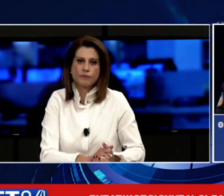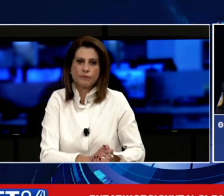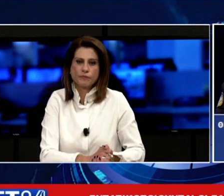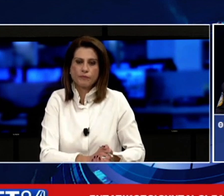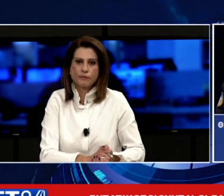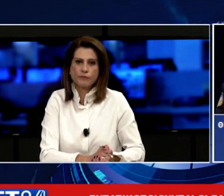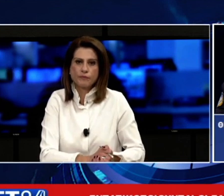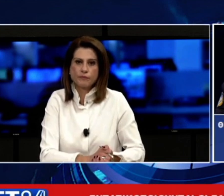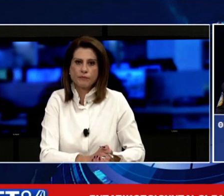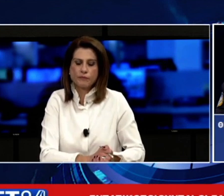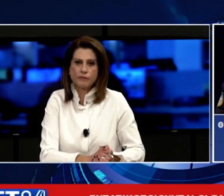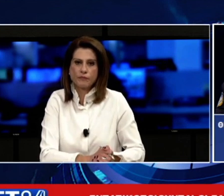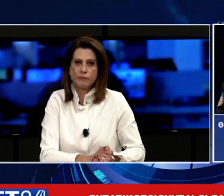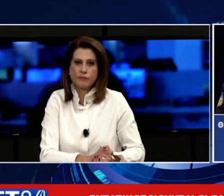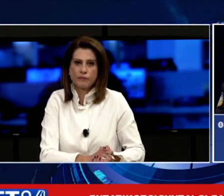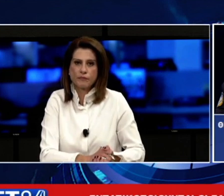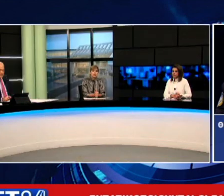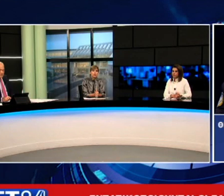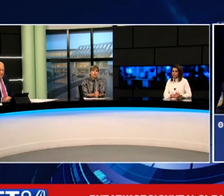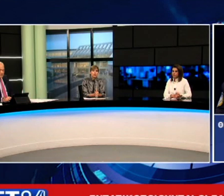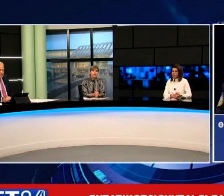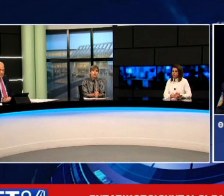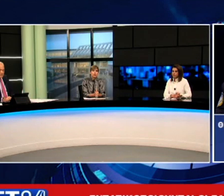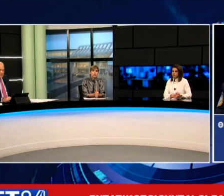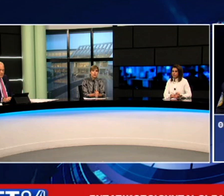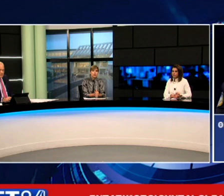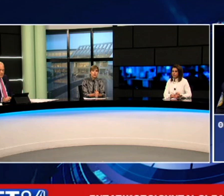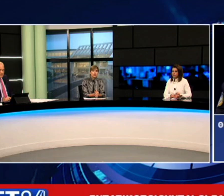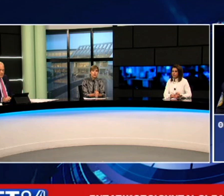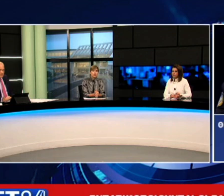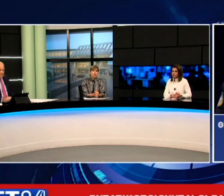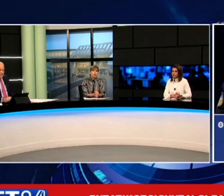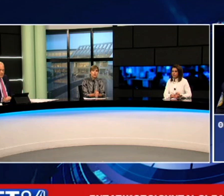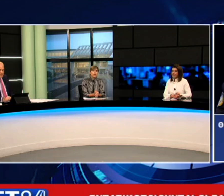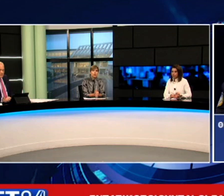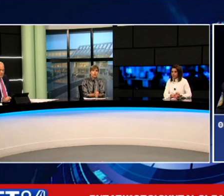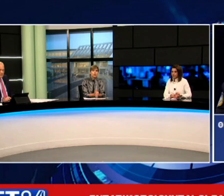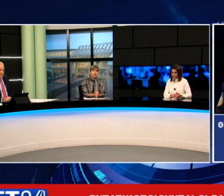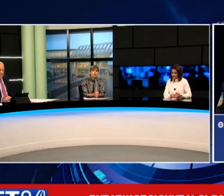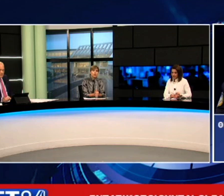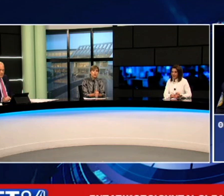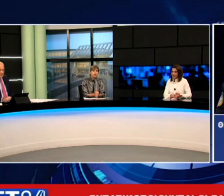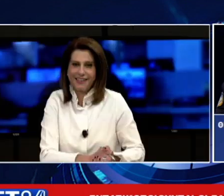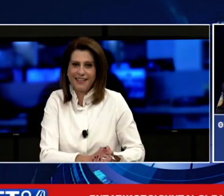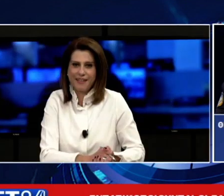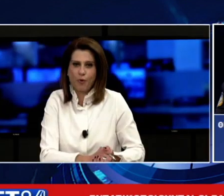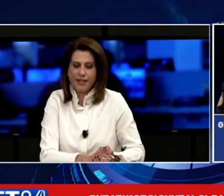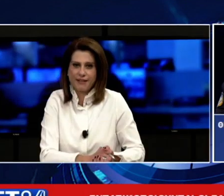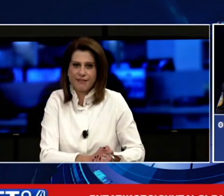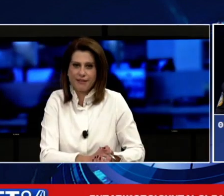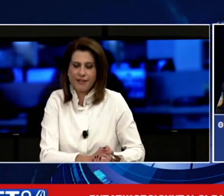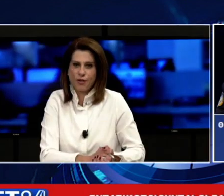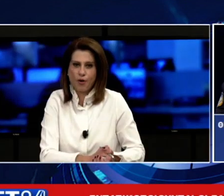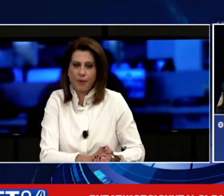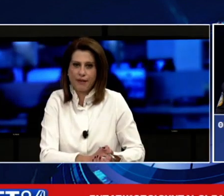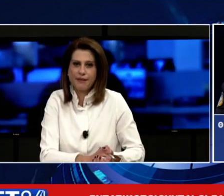ελέγχους. Βασικός μας στόχος είναι να είμαστε σταθερά πάνω από τις 50.000 ελέγχους καθημερινά. Θα τηρούν τα μέτρα οι